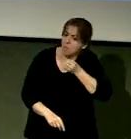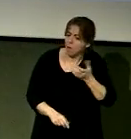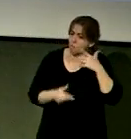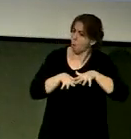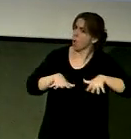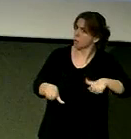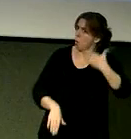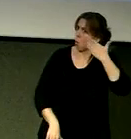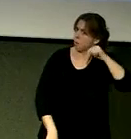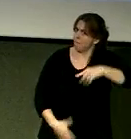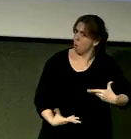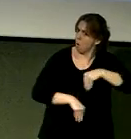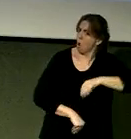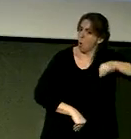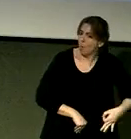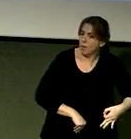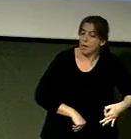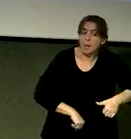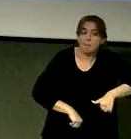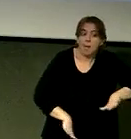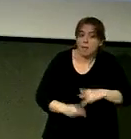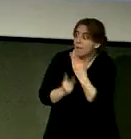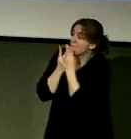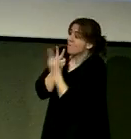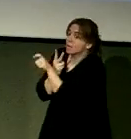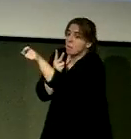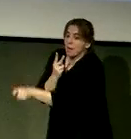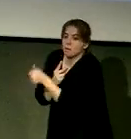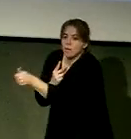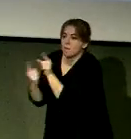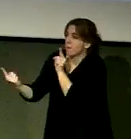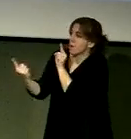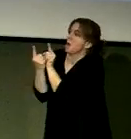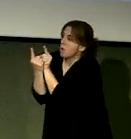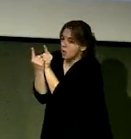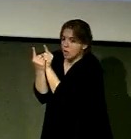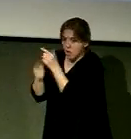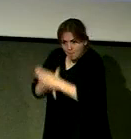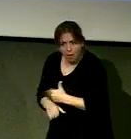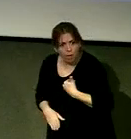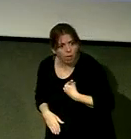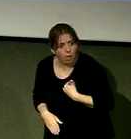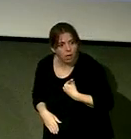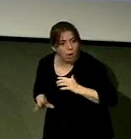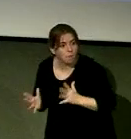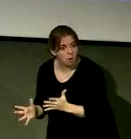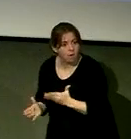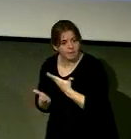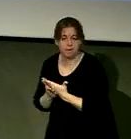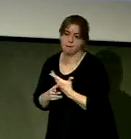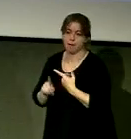il y a un tête-à-tête auquel on ne peut pas se soustraire finalement. Et je pense que c'est à ça, essentiellement, qu'il faut se